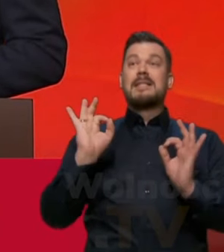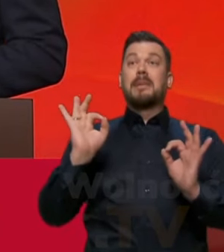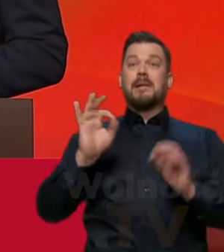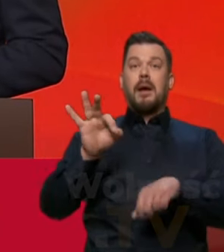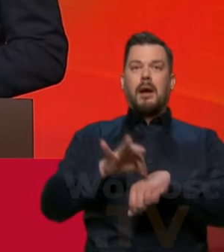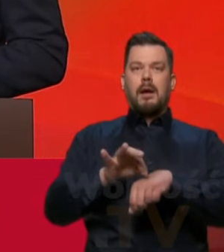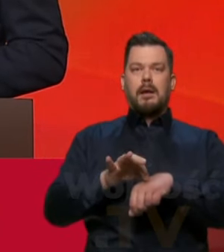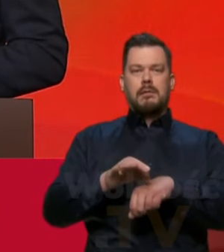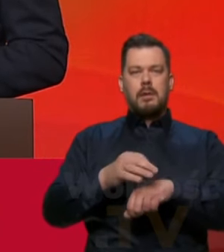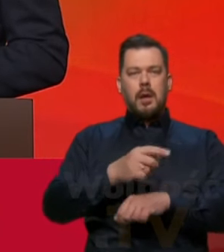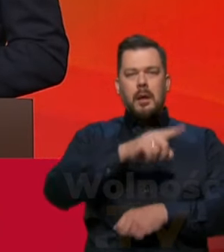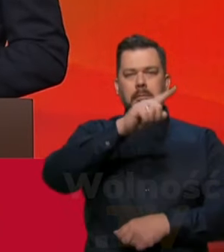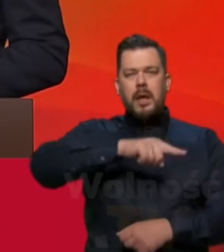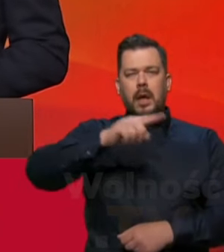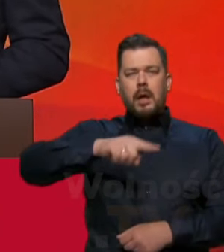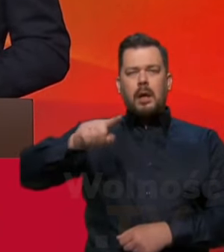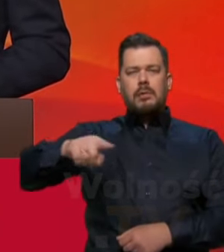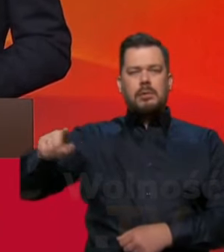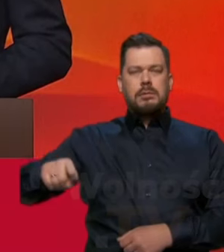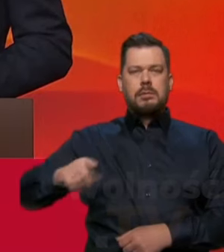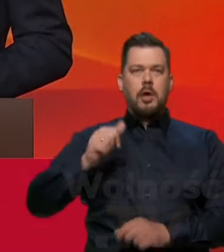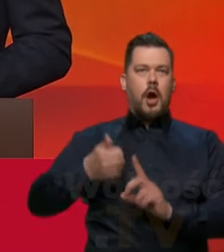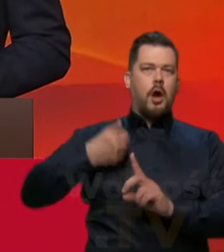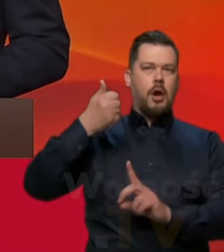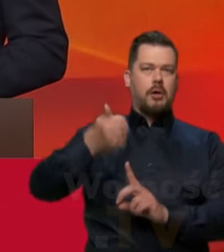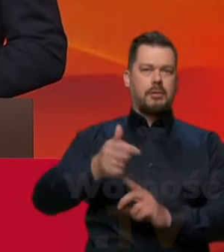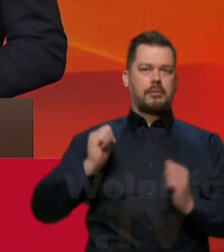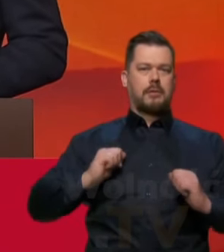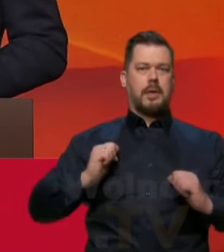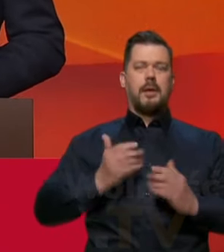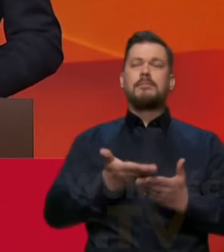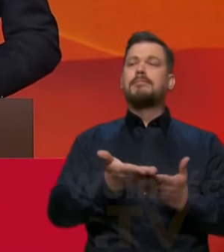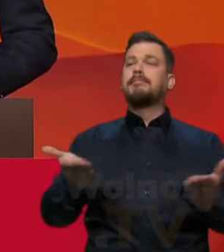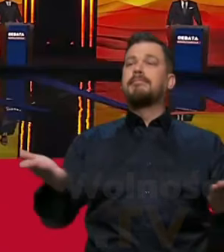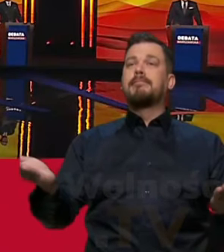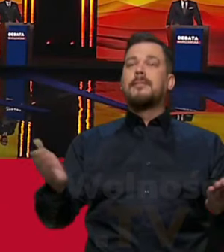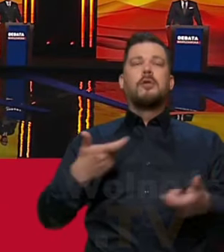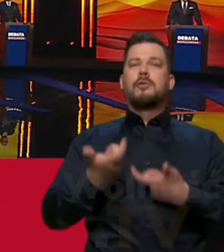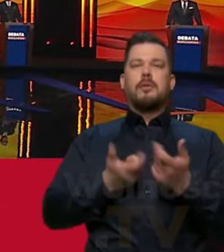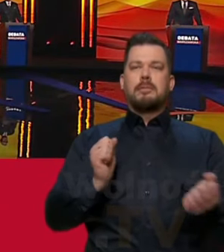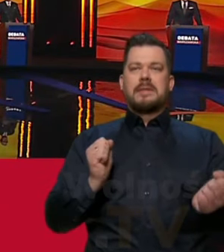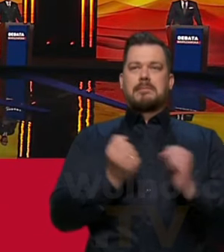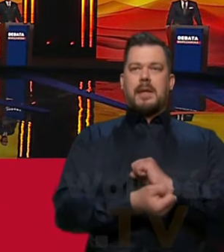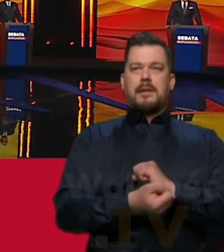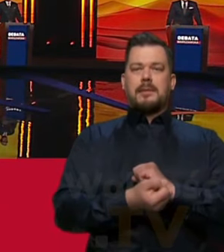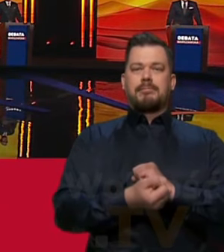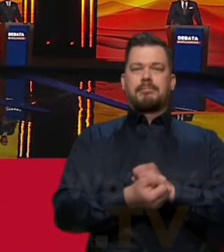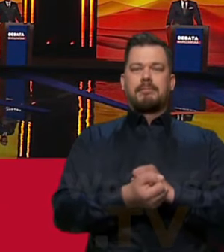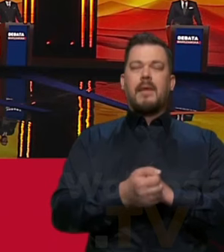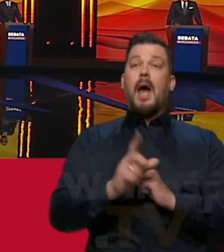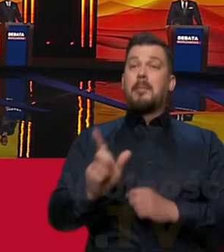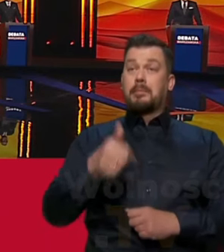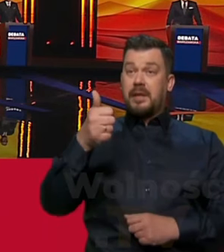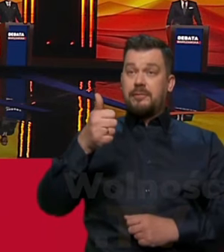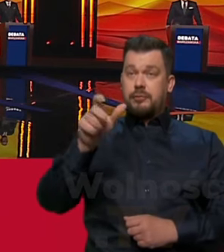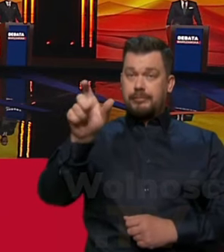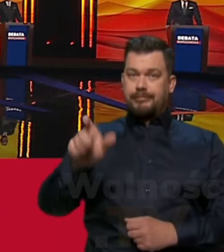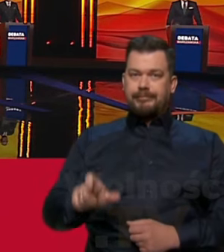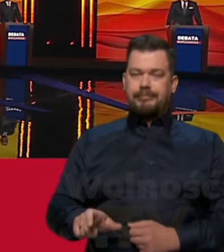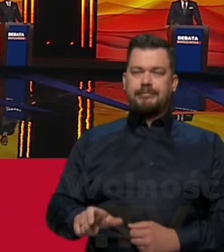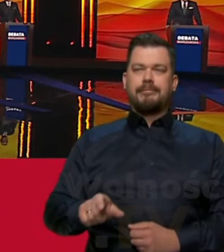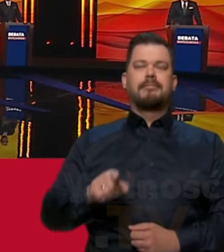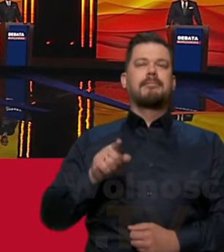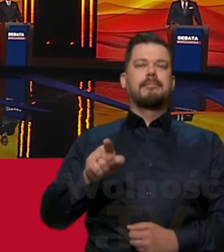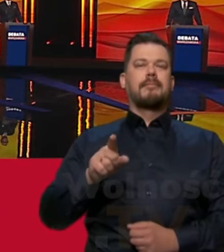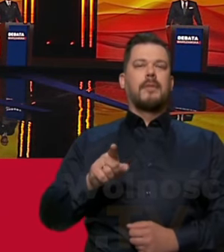się nawet kilkanaście miesięcy. Co pani i panowie zrobią, by to zmienić? I jako pierwszy w tej kategorii na to